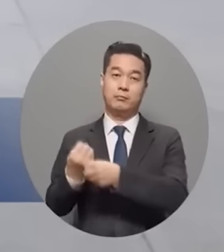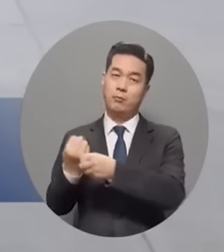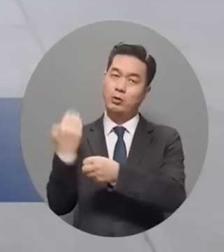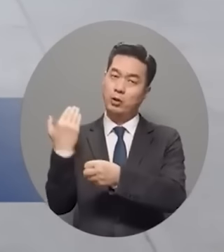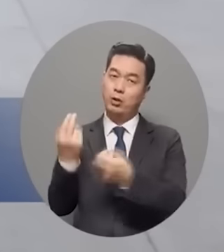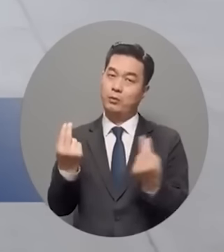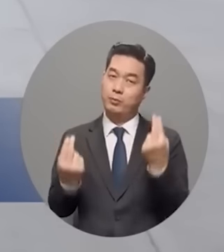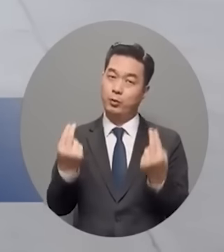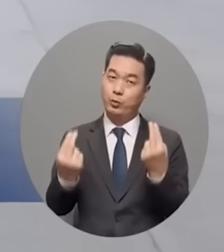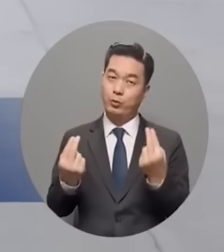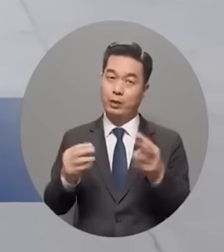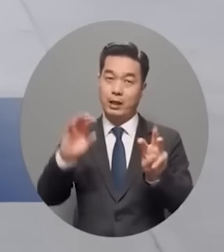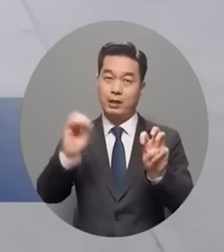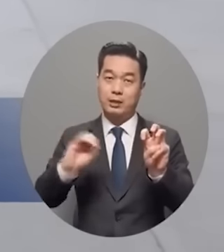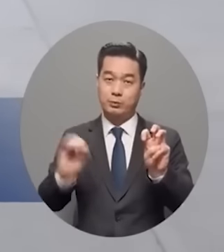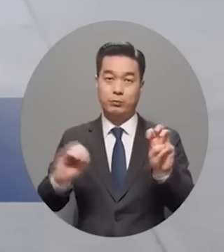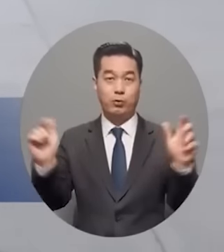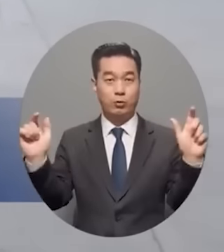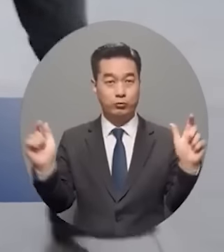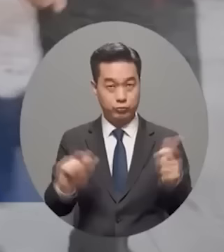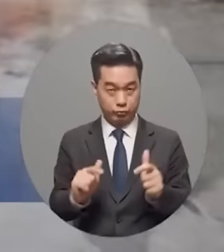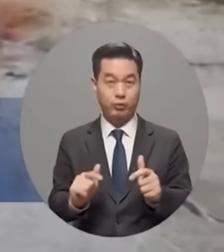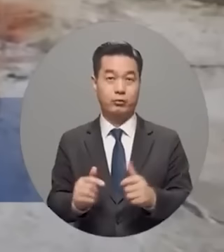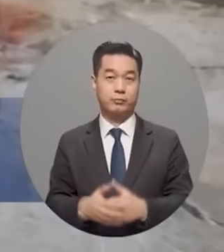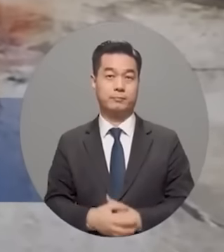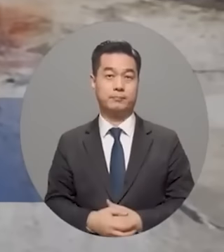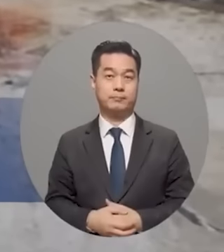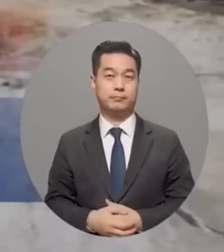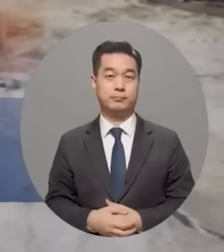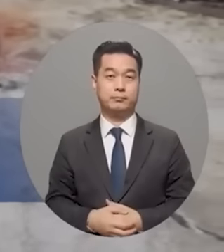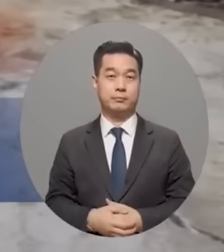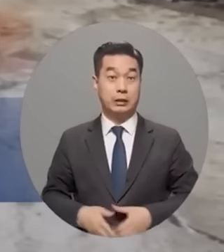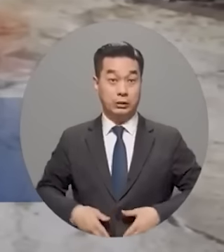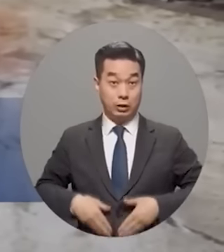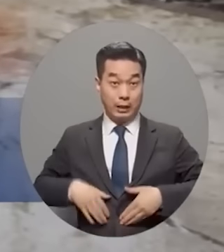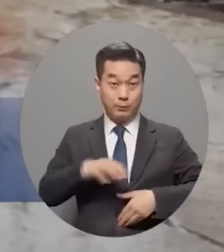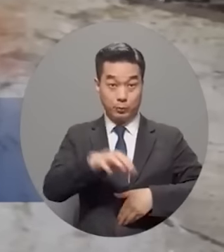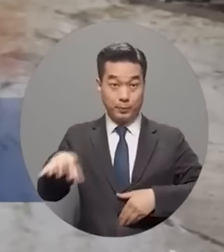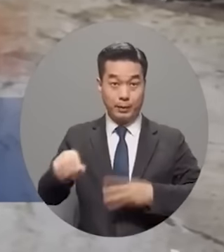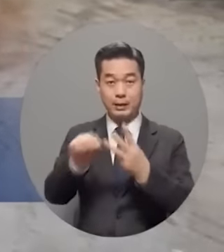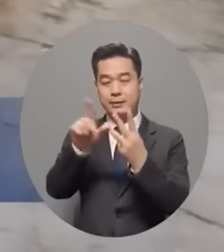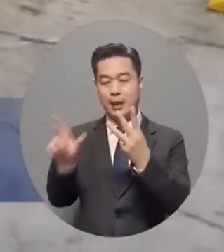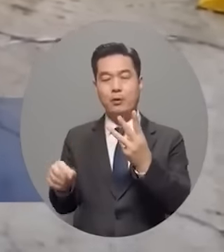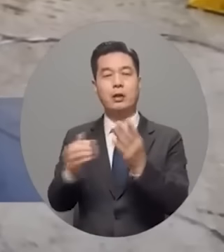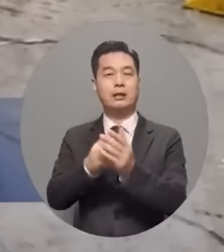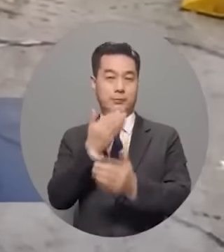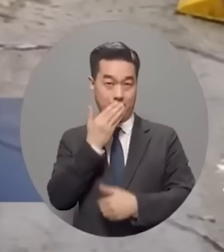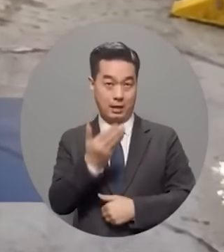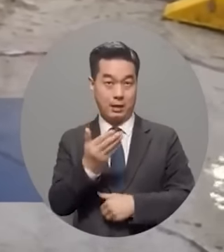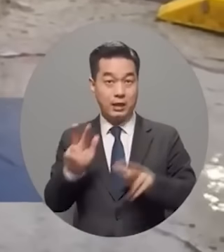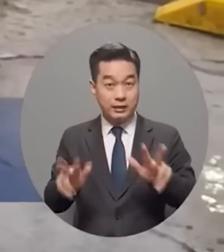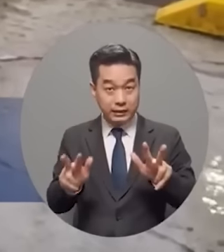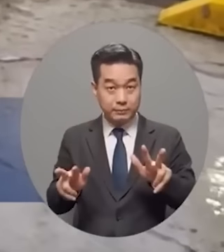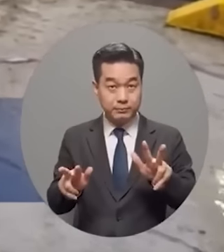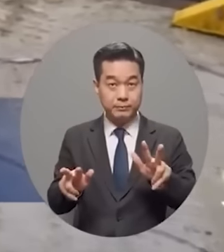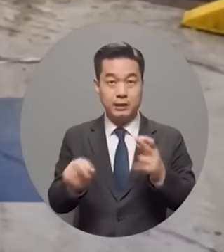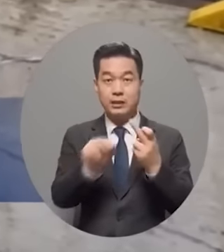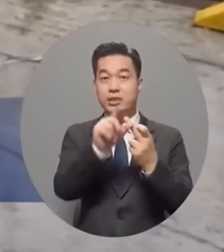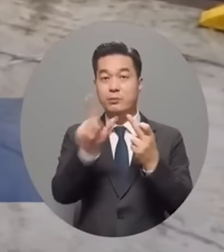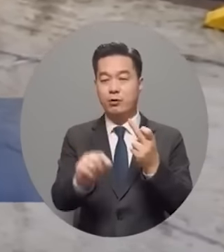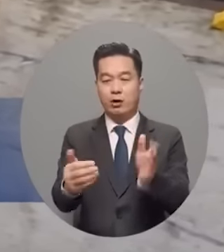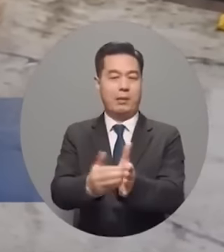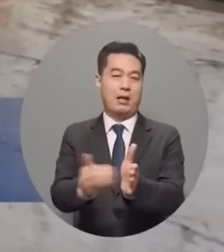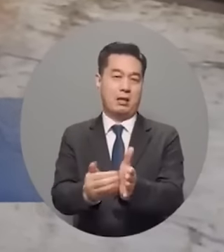뭐 한 30% 그 정도밖에 안 나요. 저 남단에는 3월달까지 했지 원래. 지금 뭐 12월달